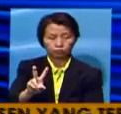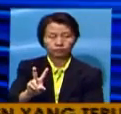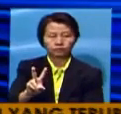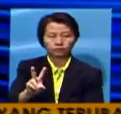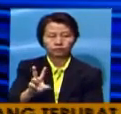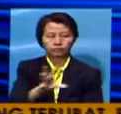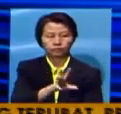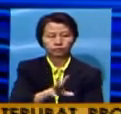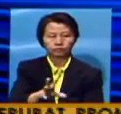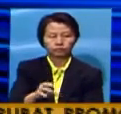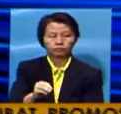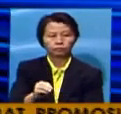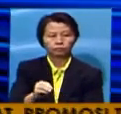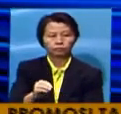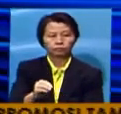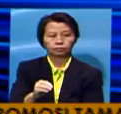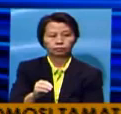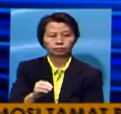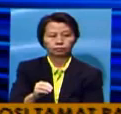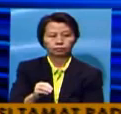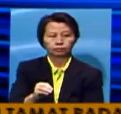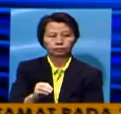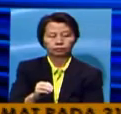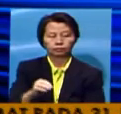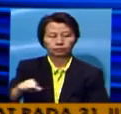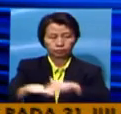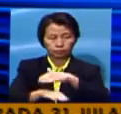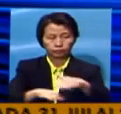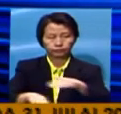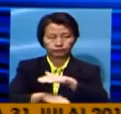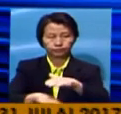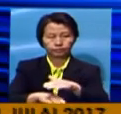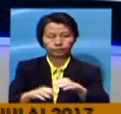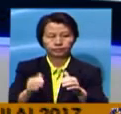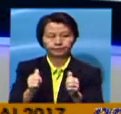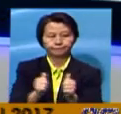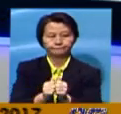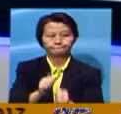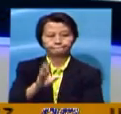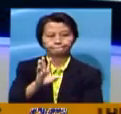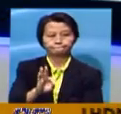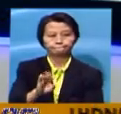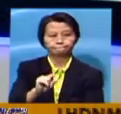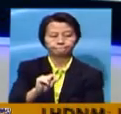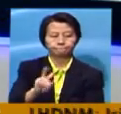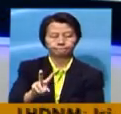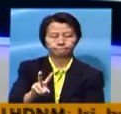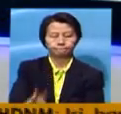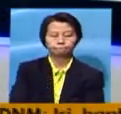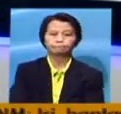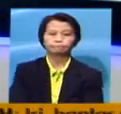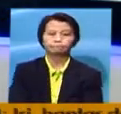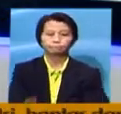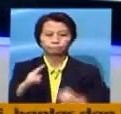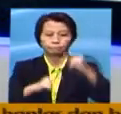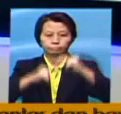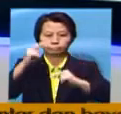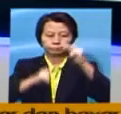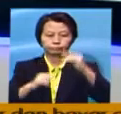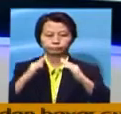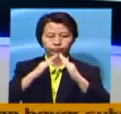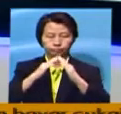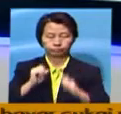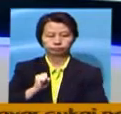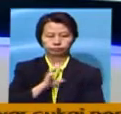atau organization yang yang berbawa di masa depan pembinaan Perumahan penjawat awam